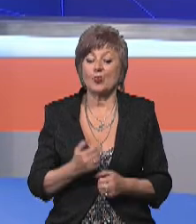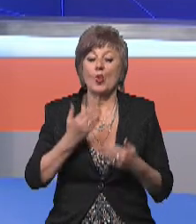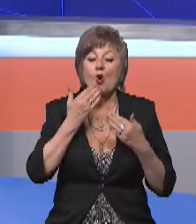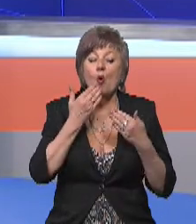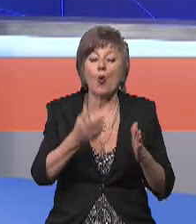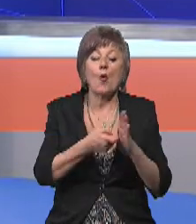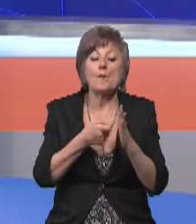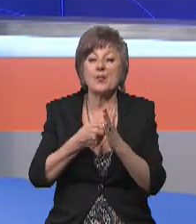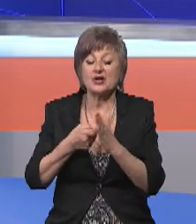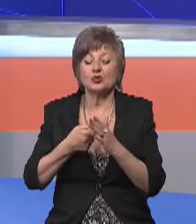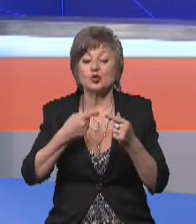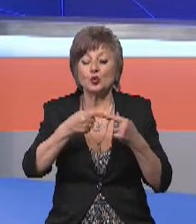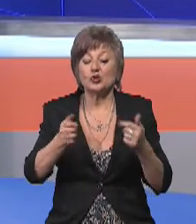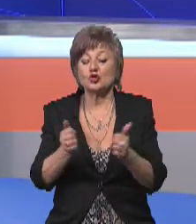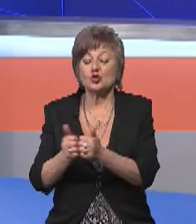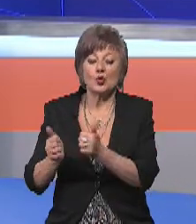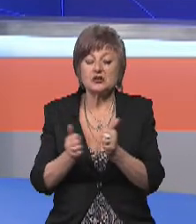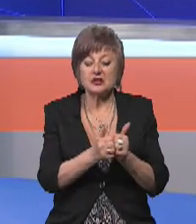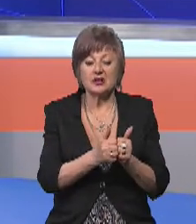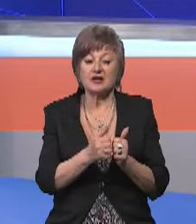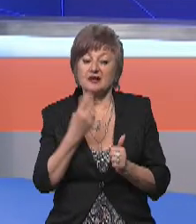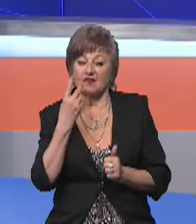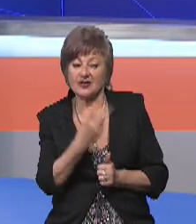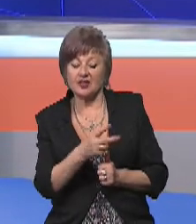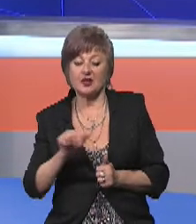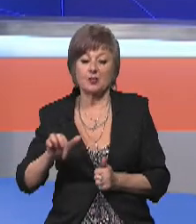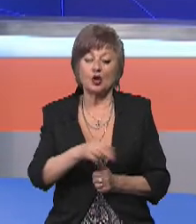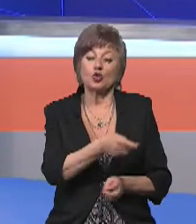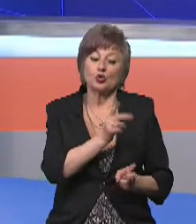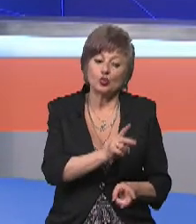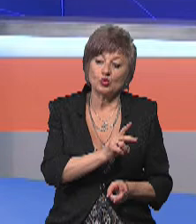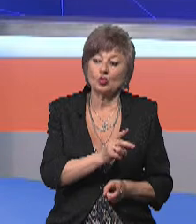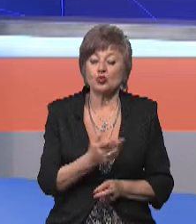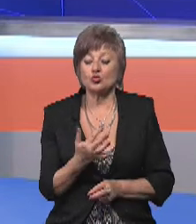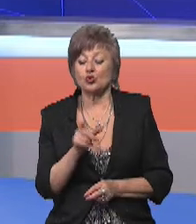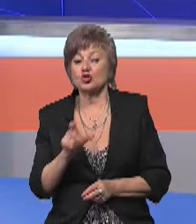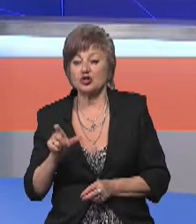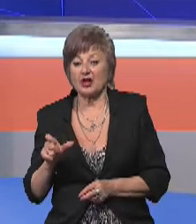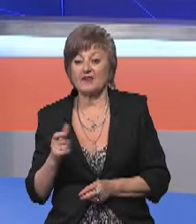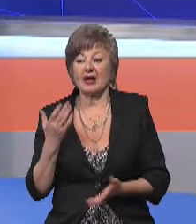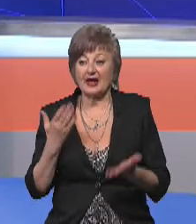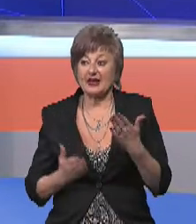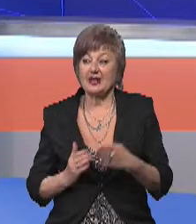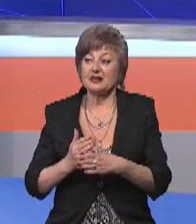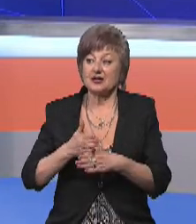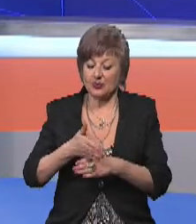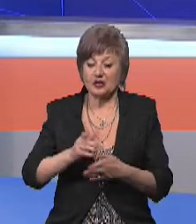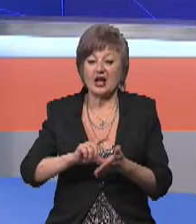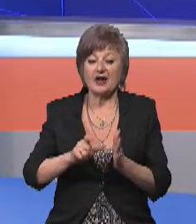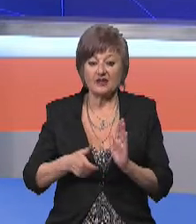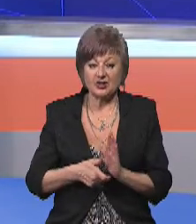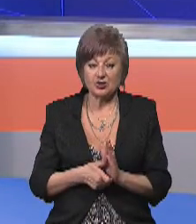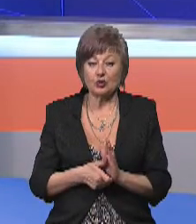опитування інших, можливо, сусідів опитає, чи були якісь сторонні особи, оскільки, якщо такі шахраї заходять до квартир,